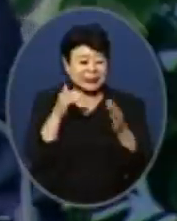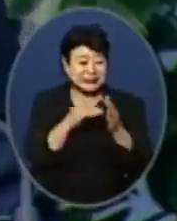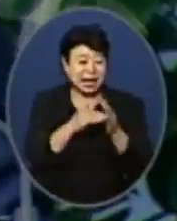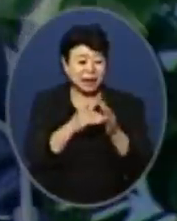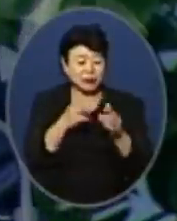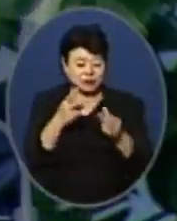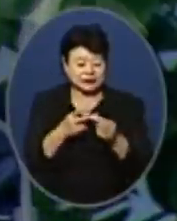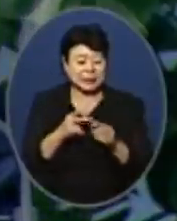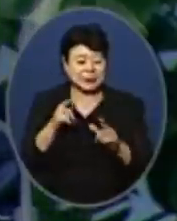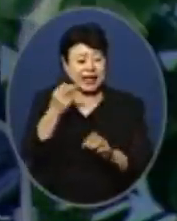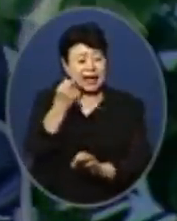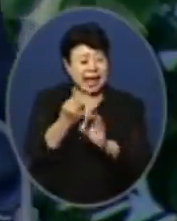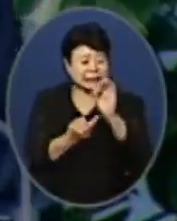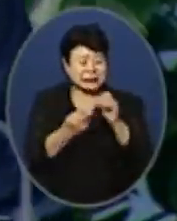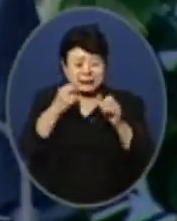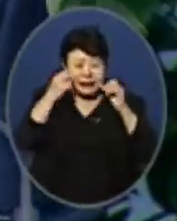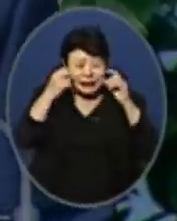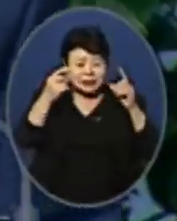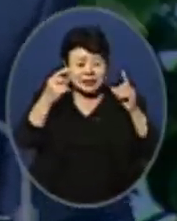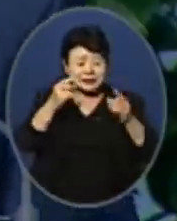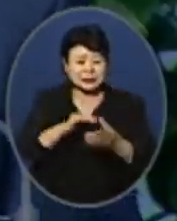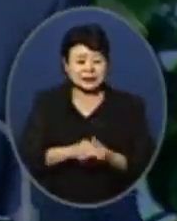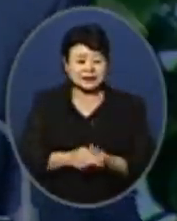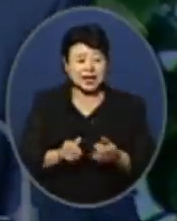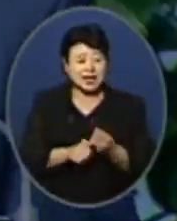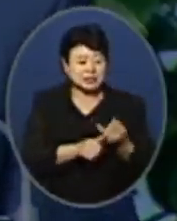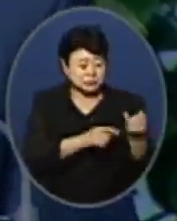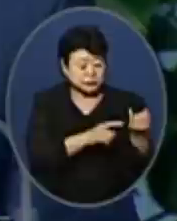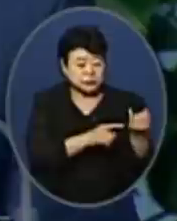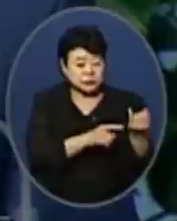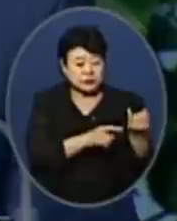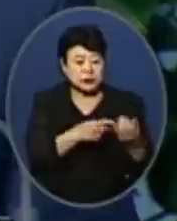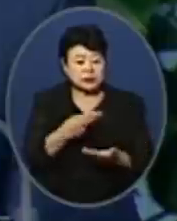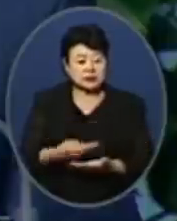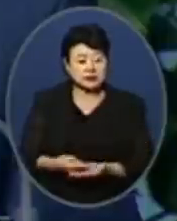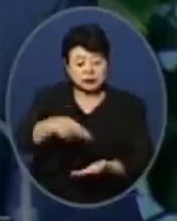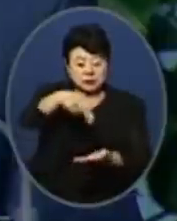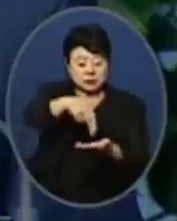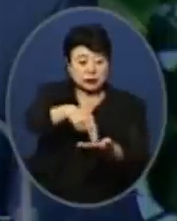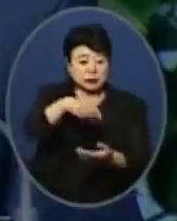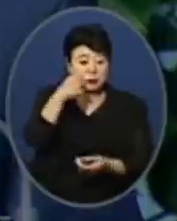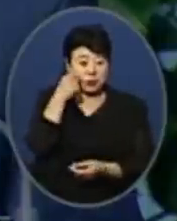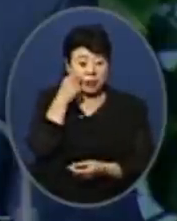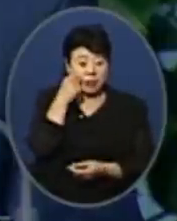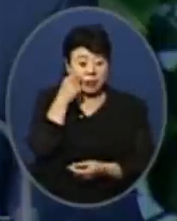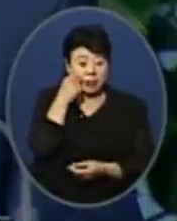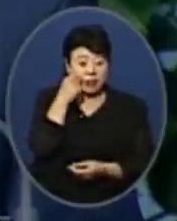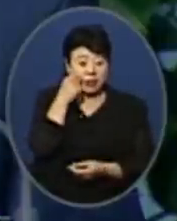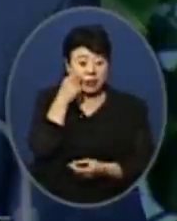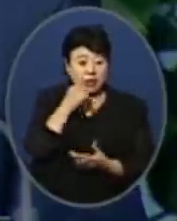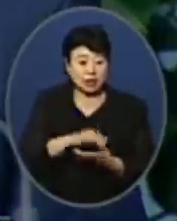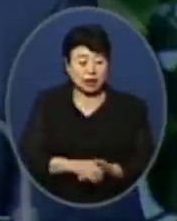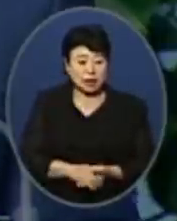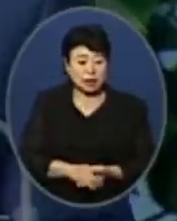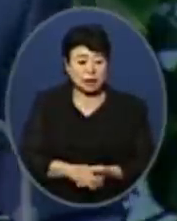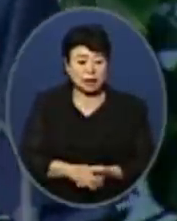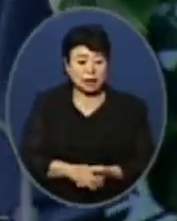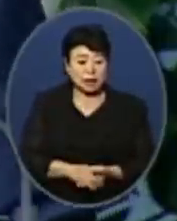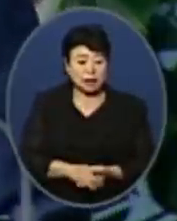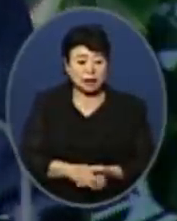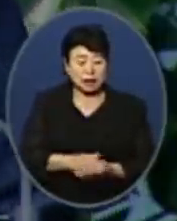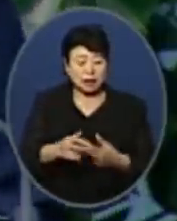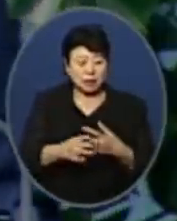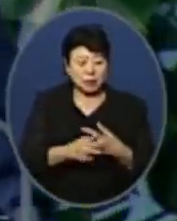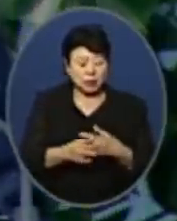그 다음날 아침에 일어나려고 그러는데 집사람이 침대에서 일어나질 못합니다. 한 번도